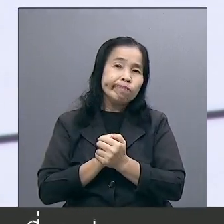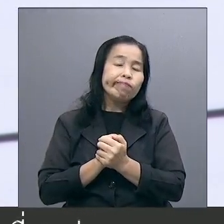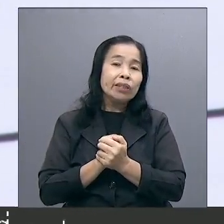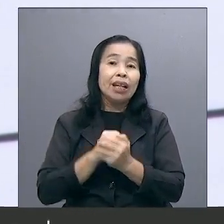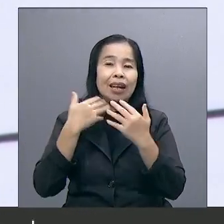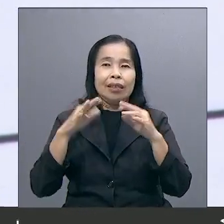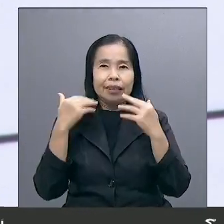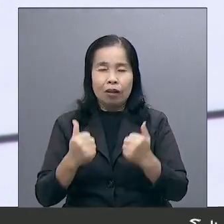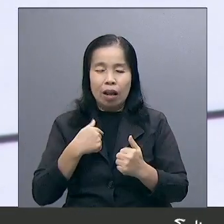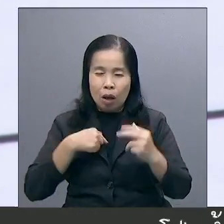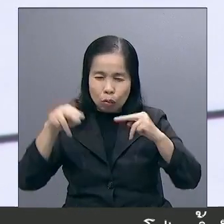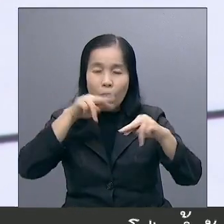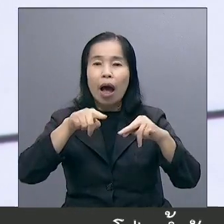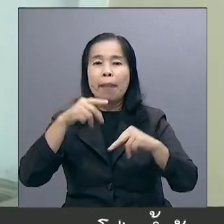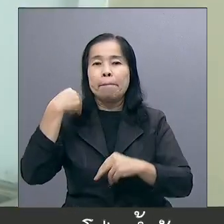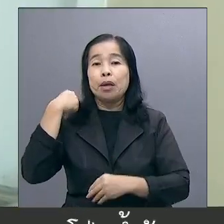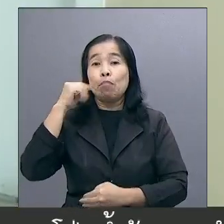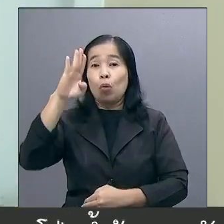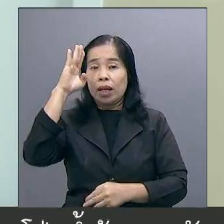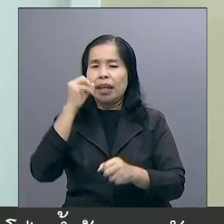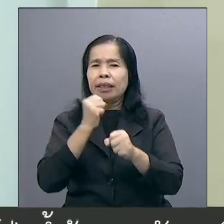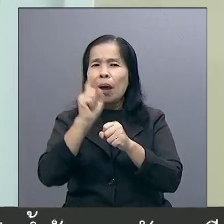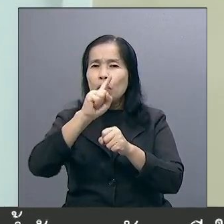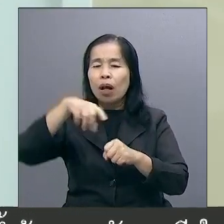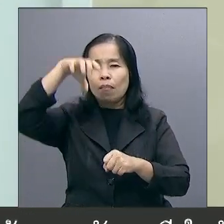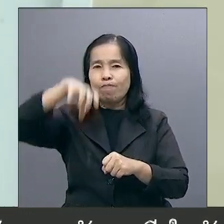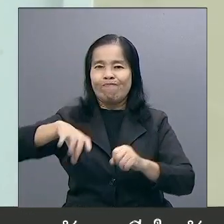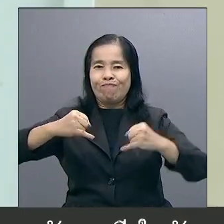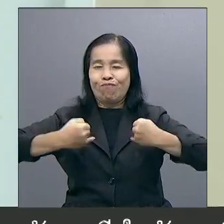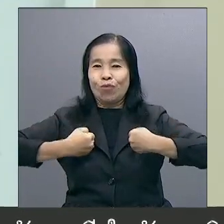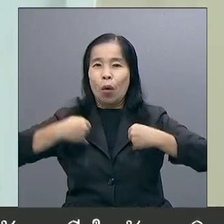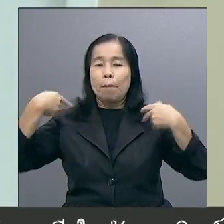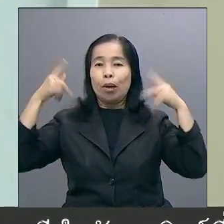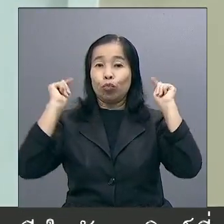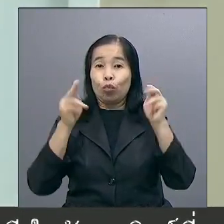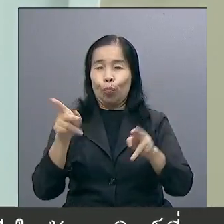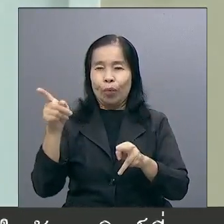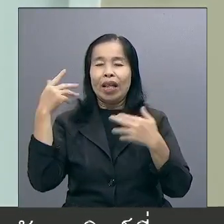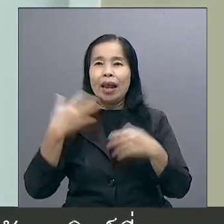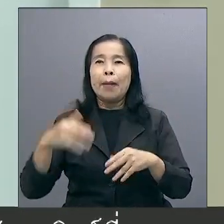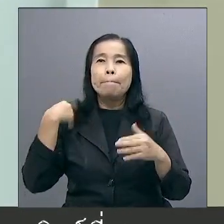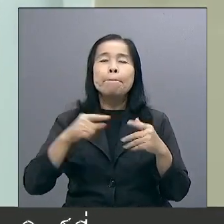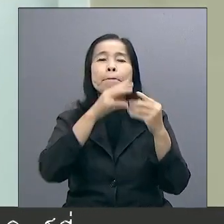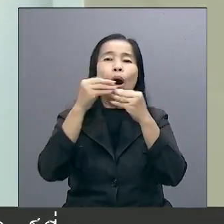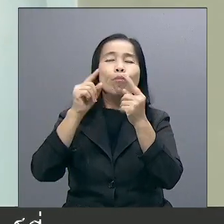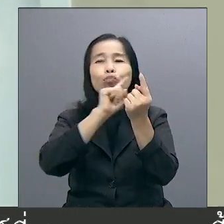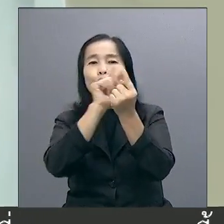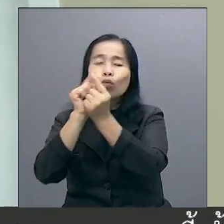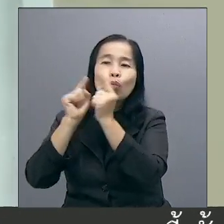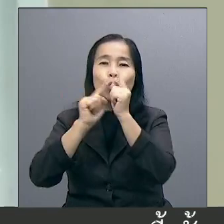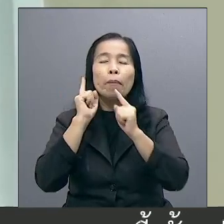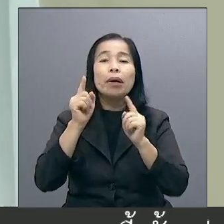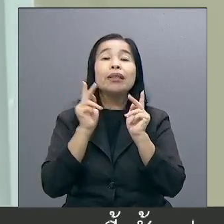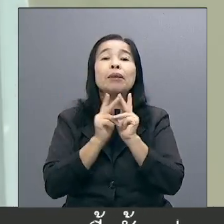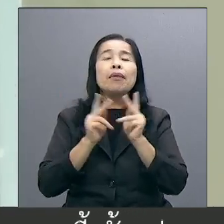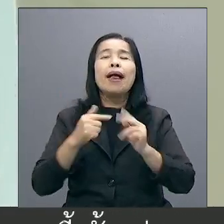เบิงตนตรวจสอบพบริษัทเปิดบริการอยู่ในจัหวดปัธุทานีลูคาส่วใหญ่เดนทางไปดังานและตีต่อกัผู้ที่อางวาเป็กรมการผู้จั